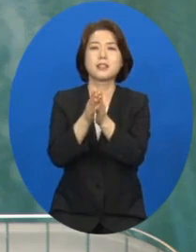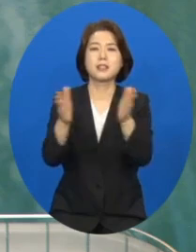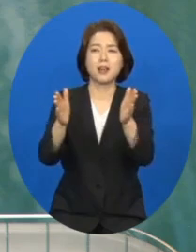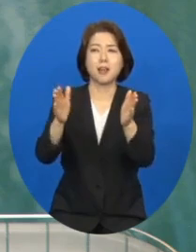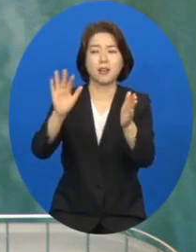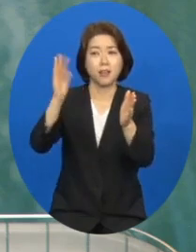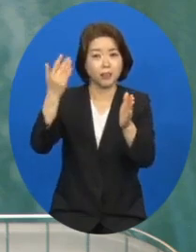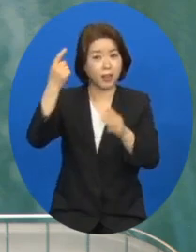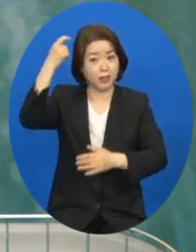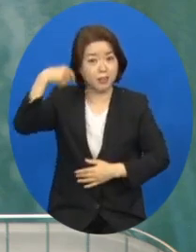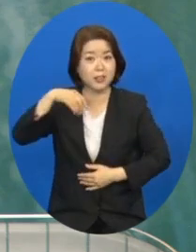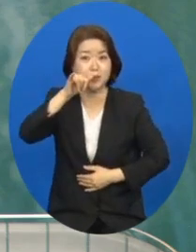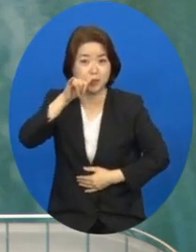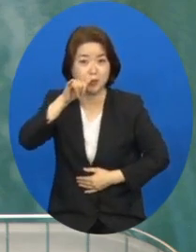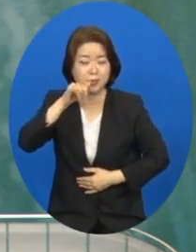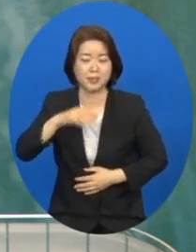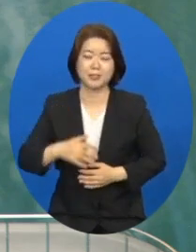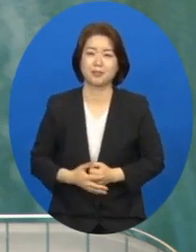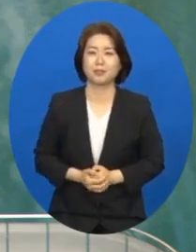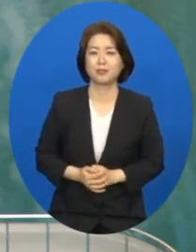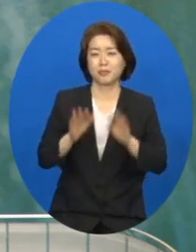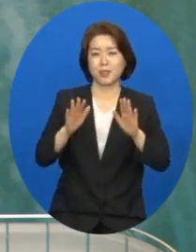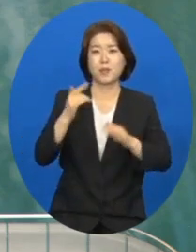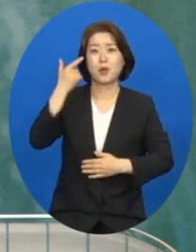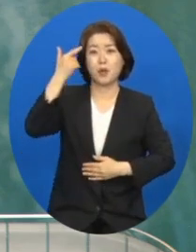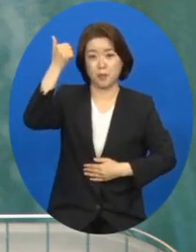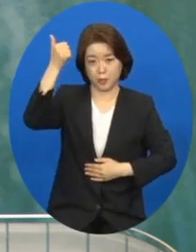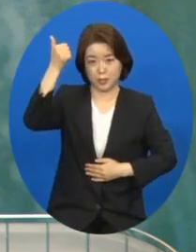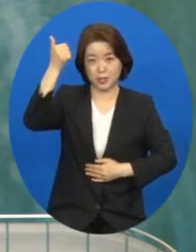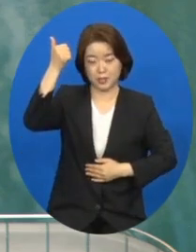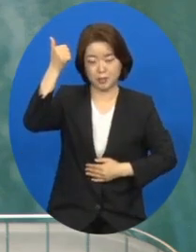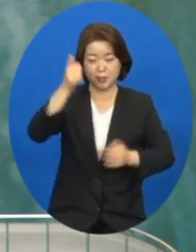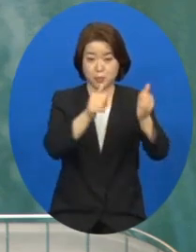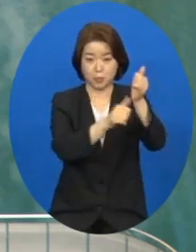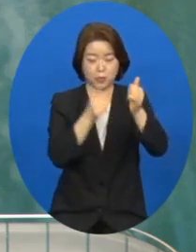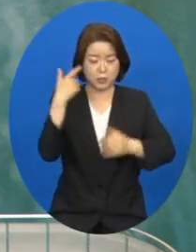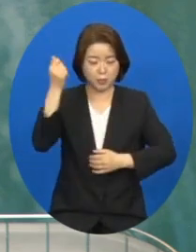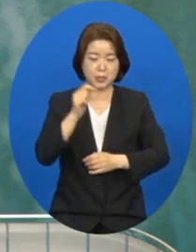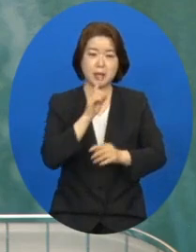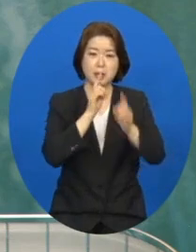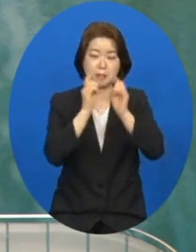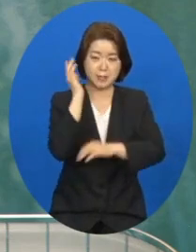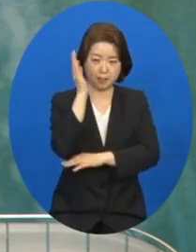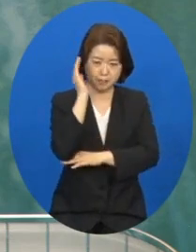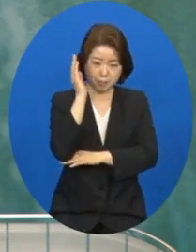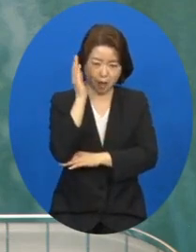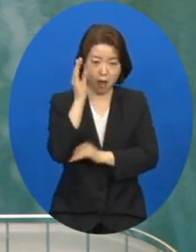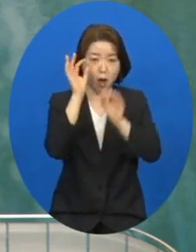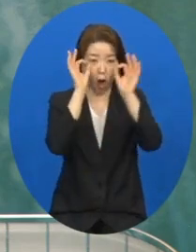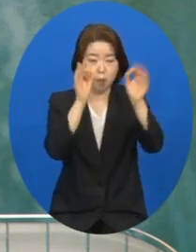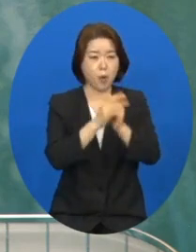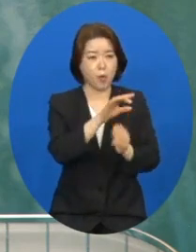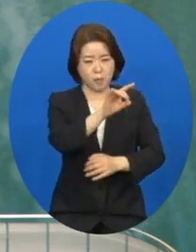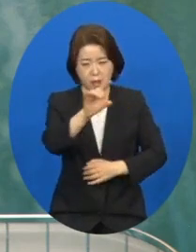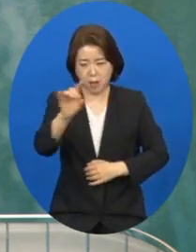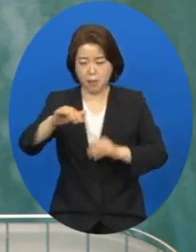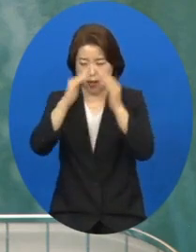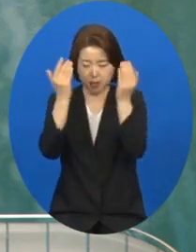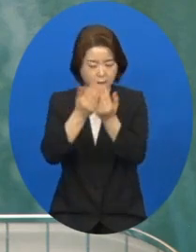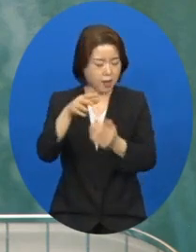들어요. 이번에 우리 목사님들이 말씀을 전하시는 것을 제가 다